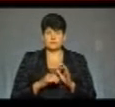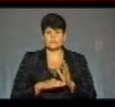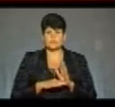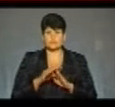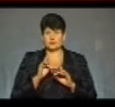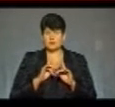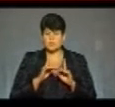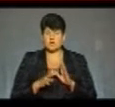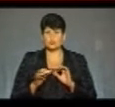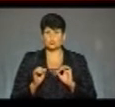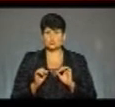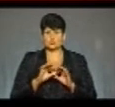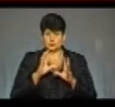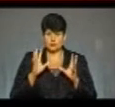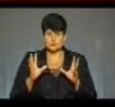влади.